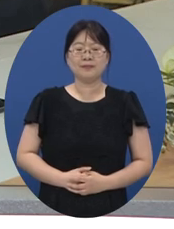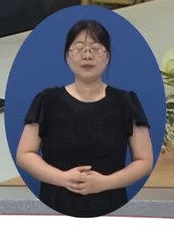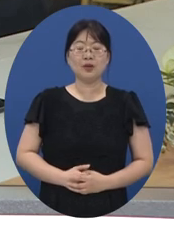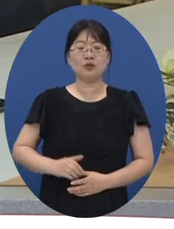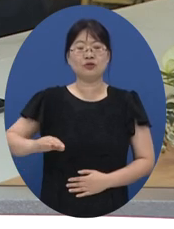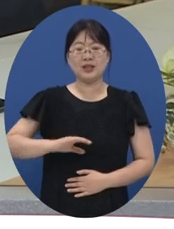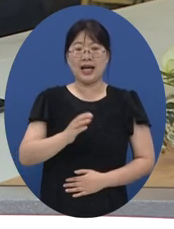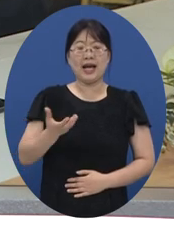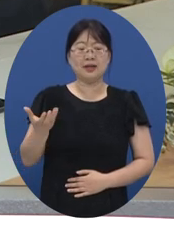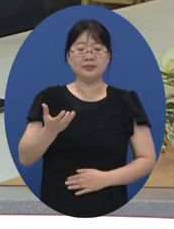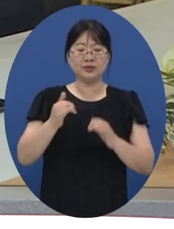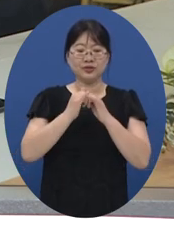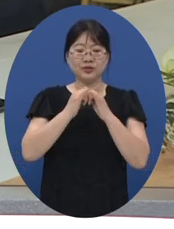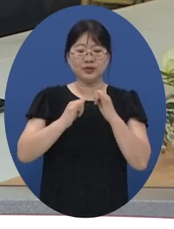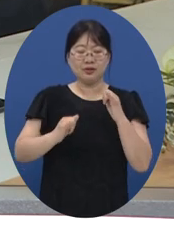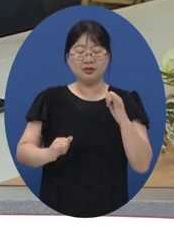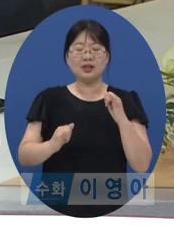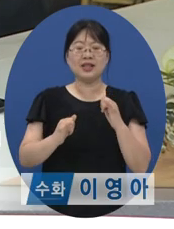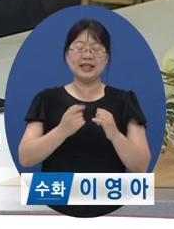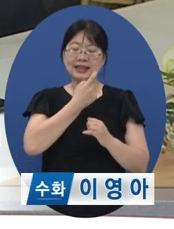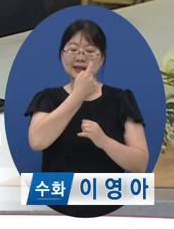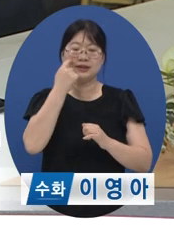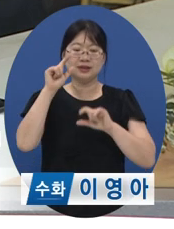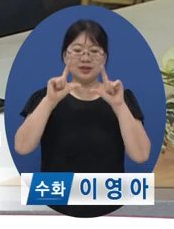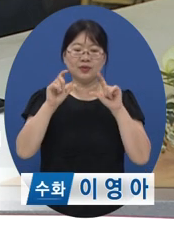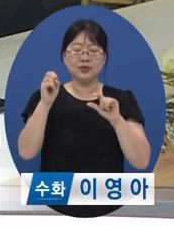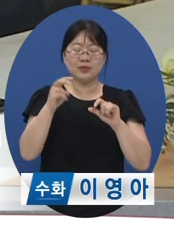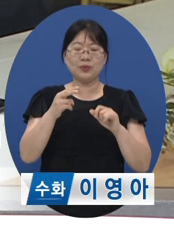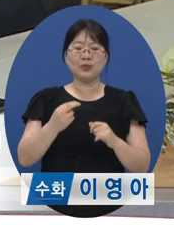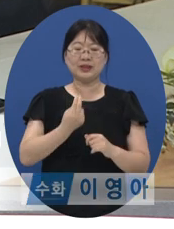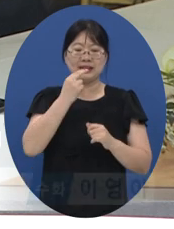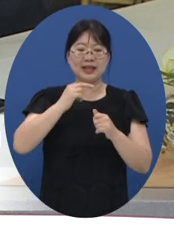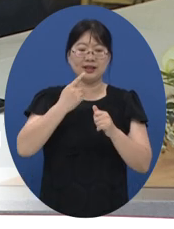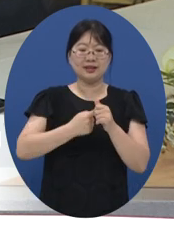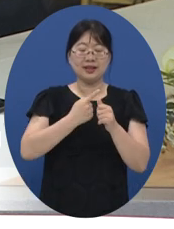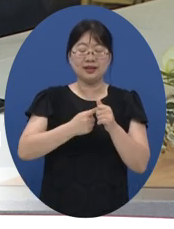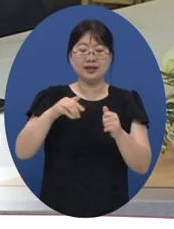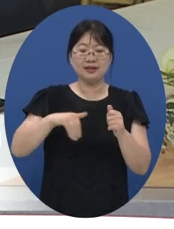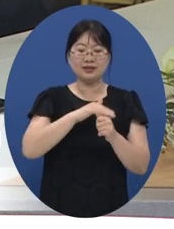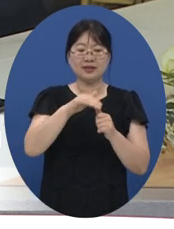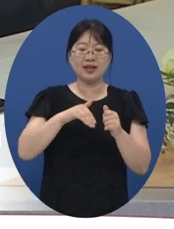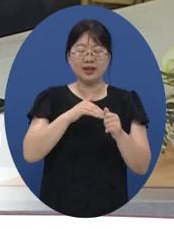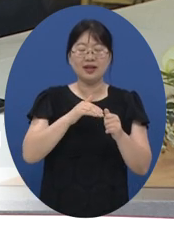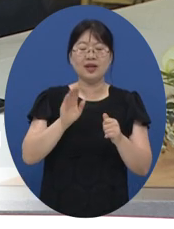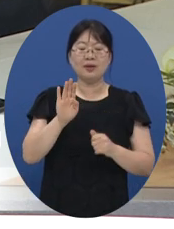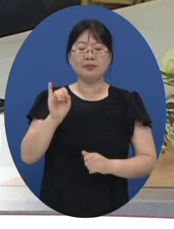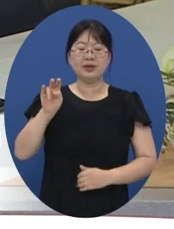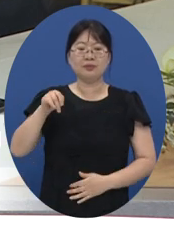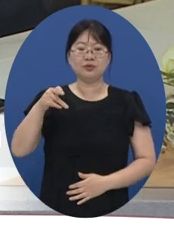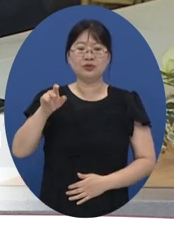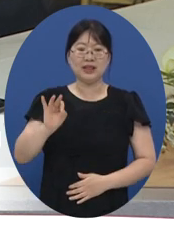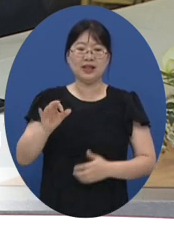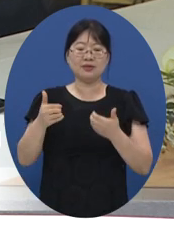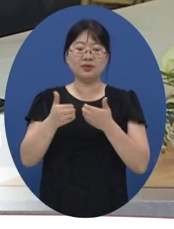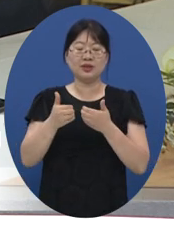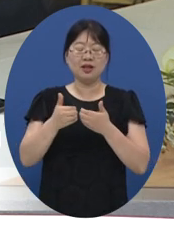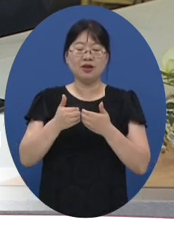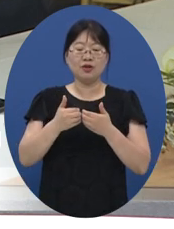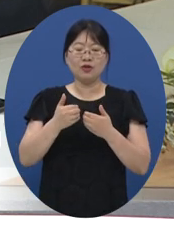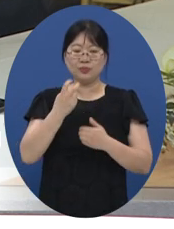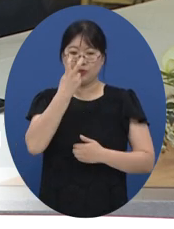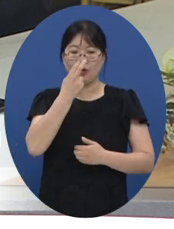우리 아픈 역사의 흔적 잊어 생태계의 보고로 알려진 피부 장치 대 dmg 를 미래 쓰고 세계유산으로 남북 공동 투자 하기 위한 노력이